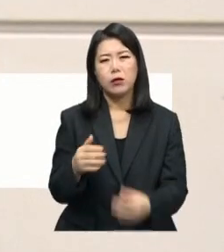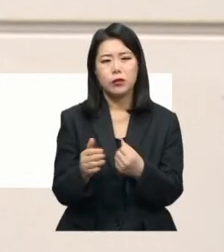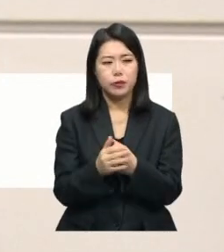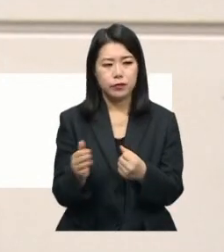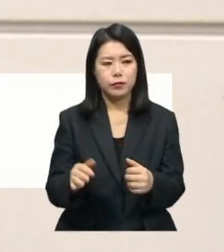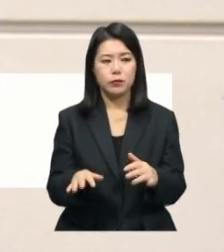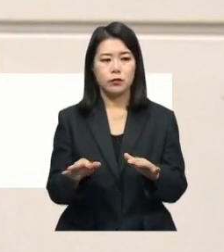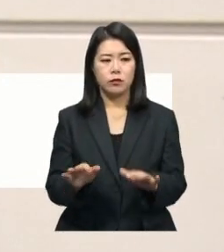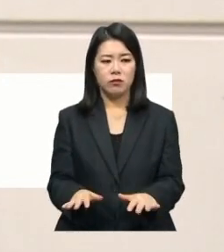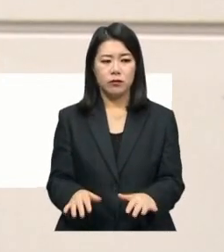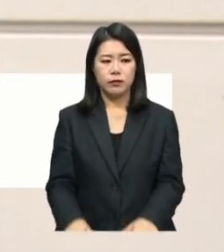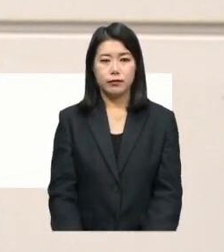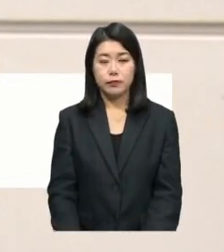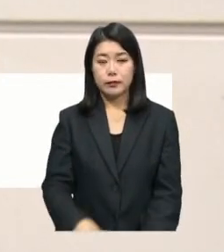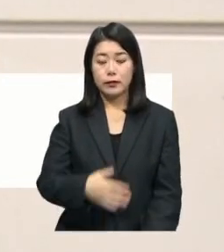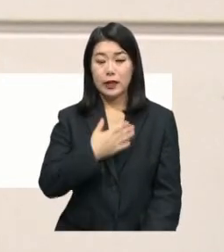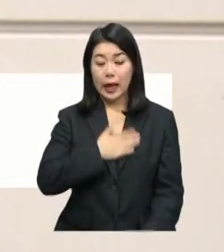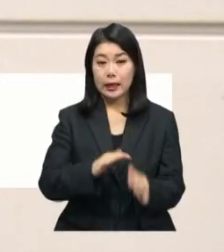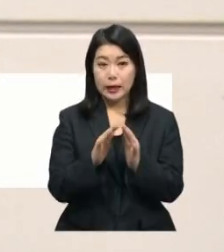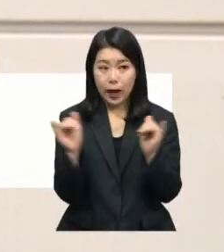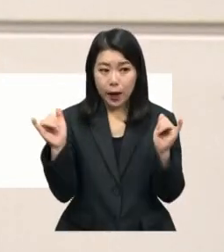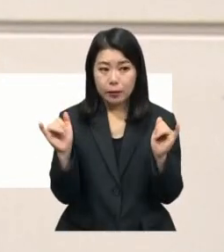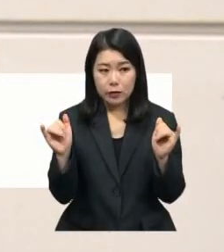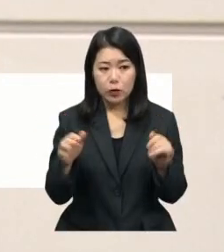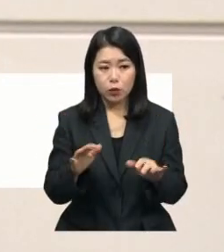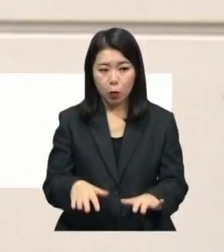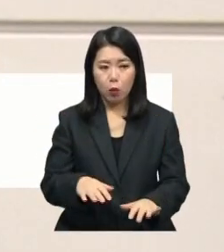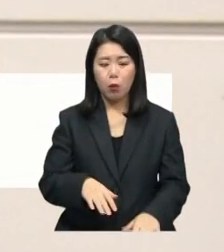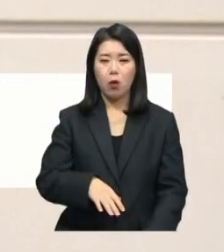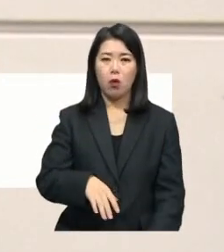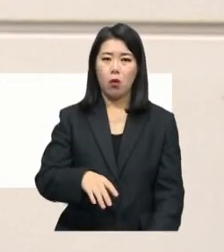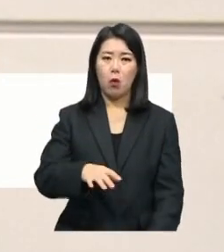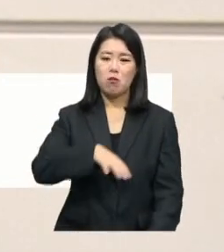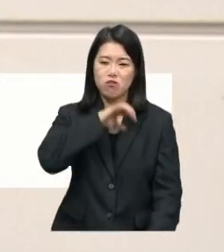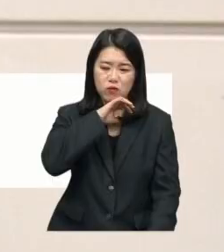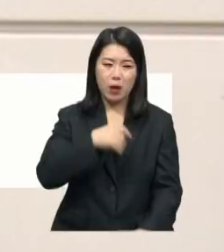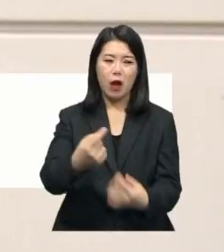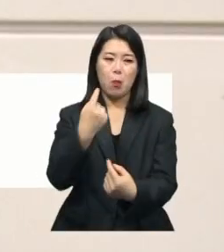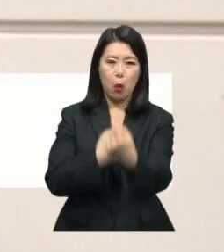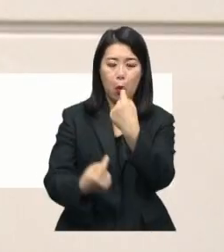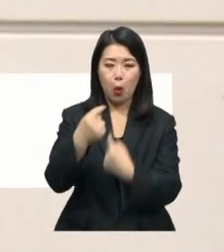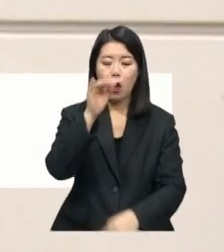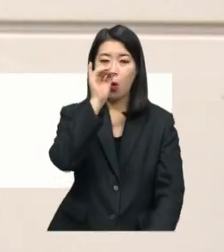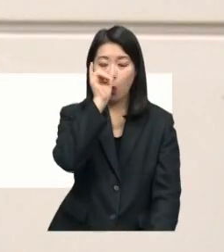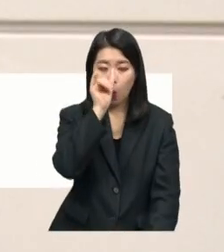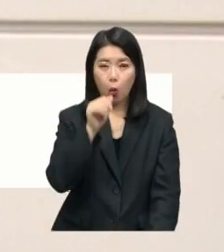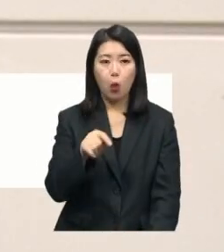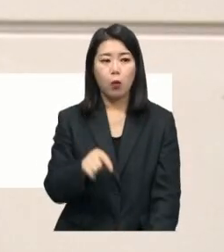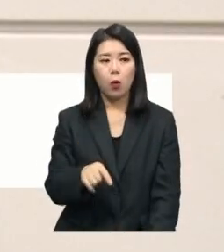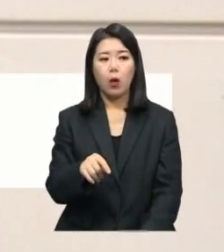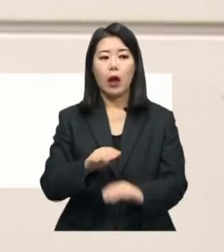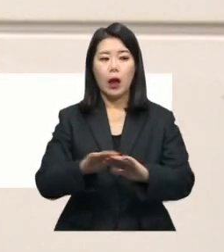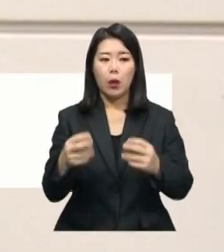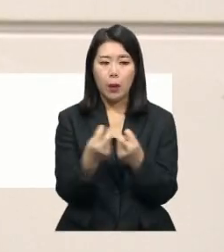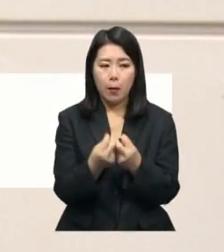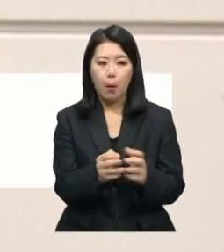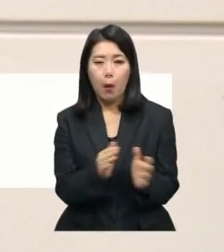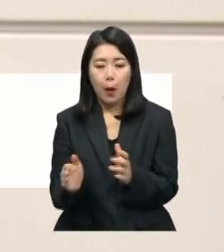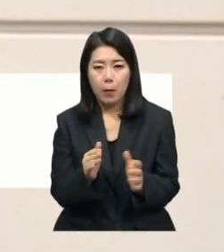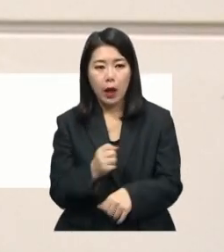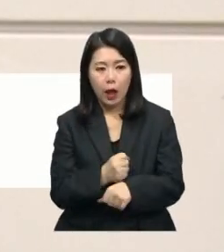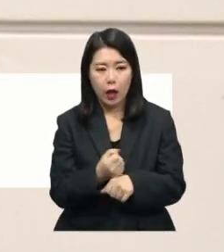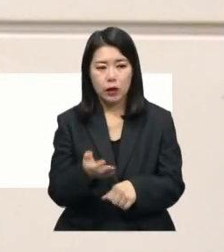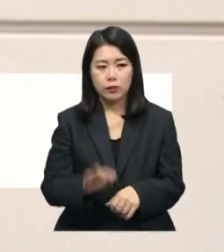보니까 물론 이제 아시는 분들은 저희들한테 이제 민원을 제기하고 또 거기에 대해서 우리가 대처를 해주고